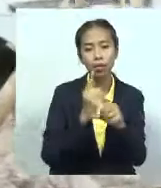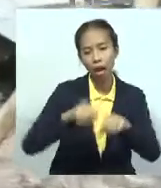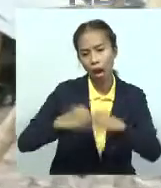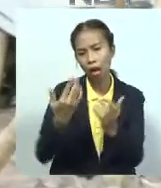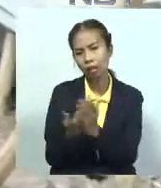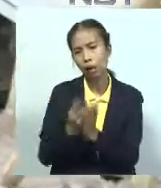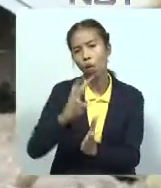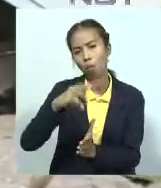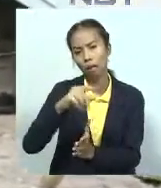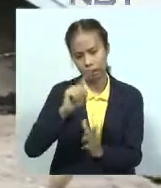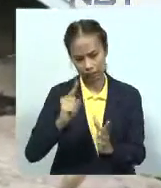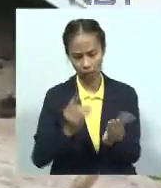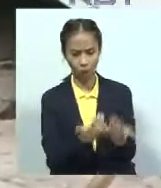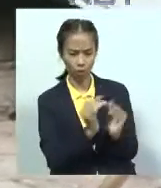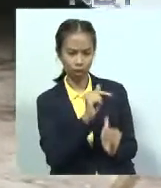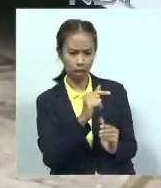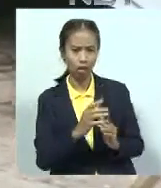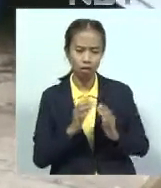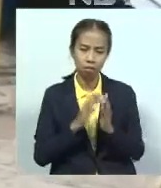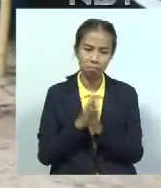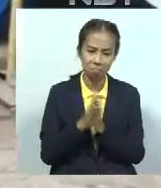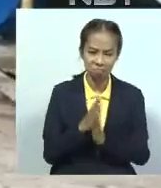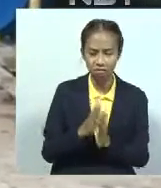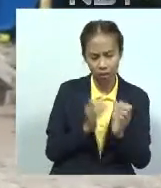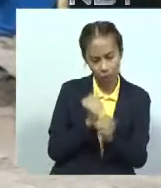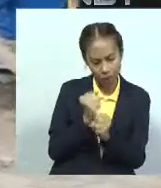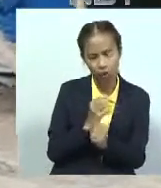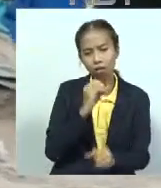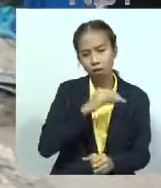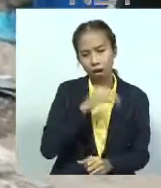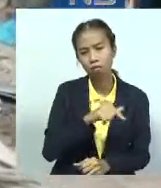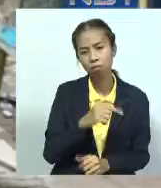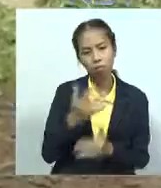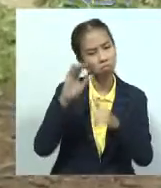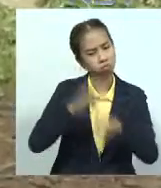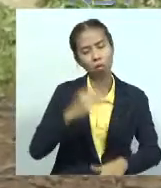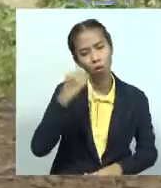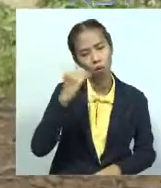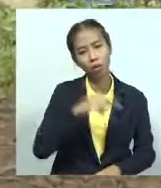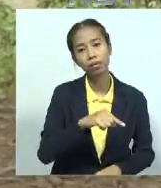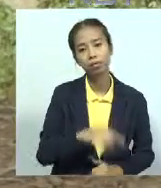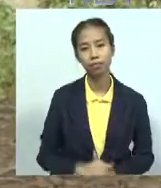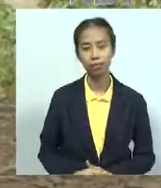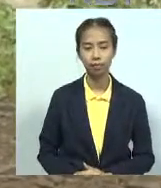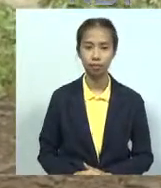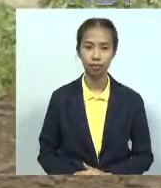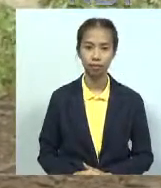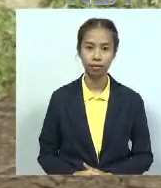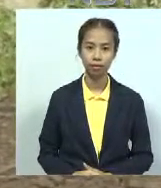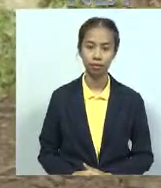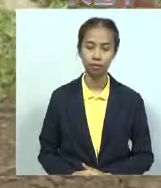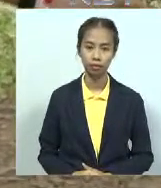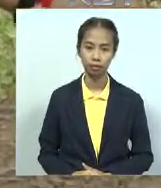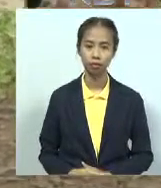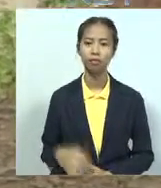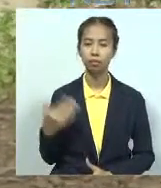ซื่อสัตย์ขยันทำงานจึงมักถูกให้ใช้แรงงาน ชดำรีเนี่ยให้ไ